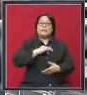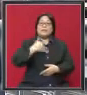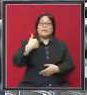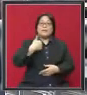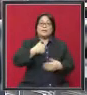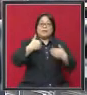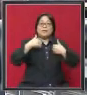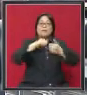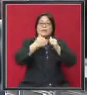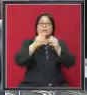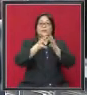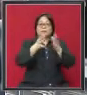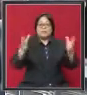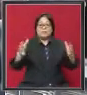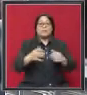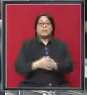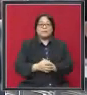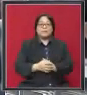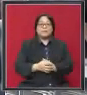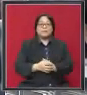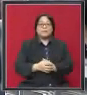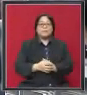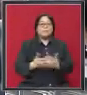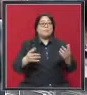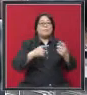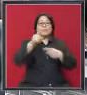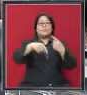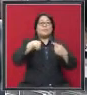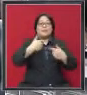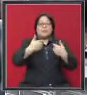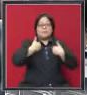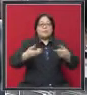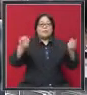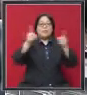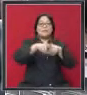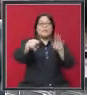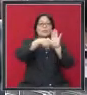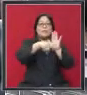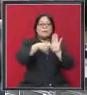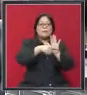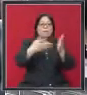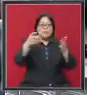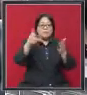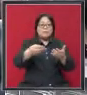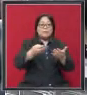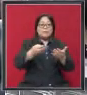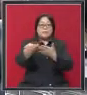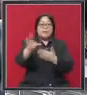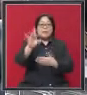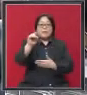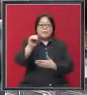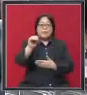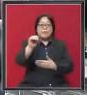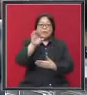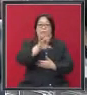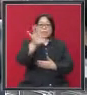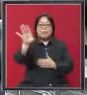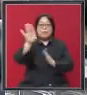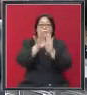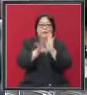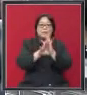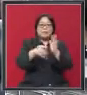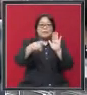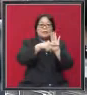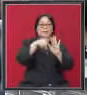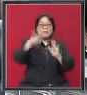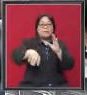saya rasa kita ada masalah besar. Lagipun, apabila kita ada defisit, ya, kita nak beli 80 bilion, 85 bilion